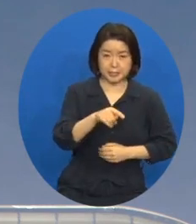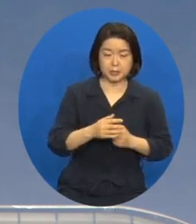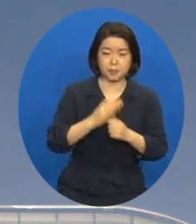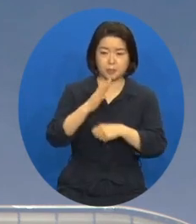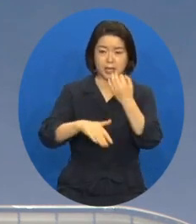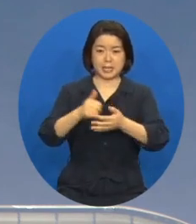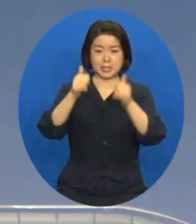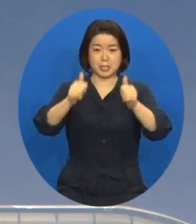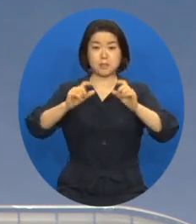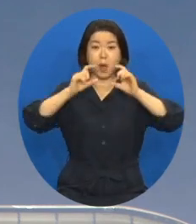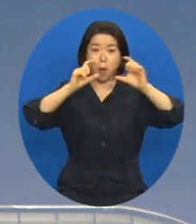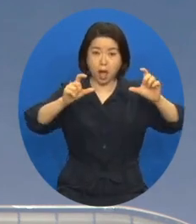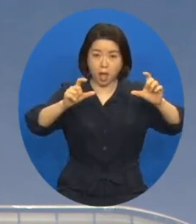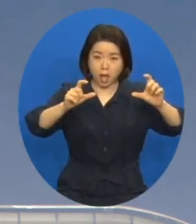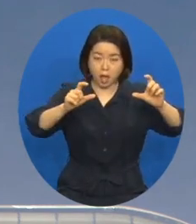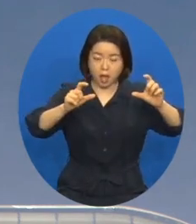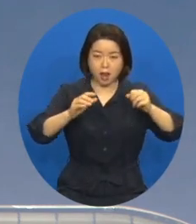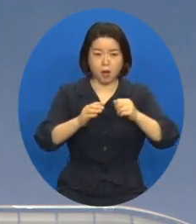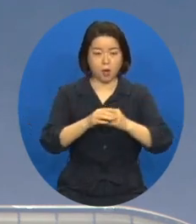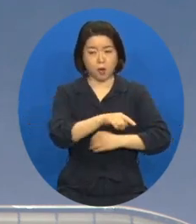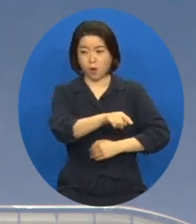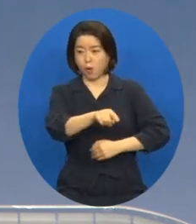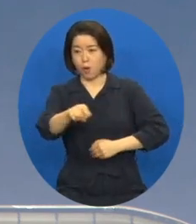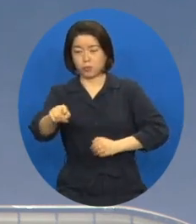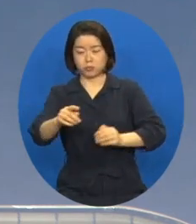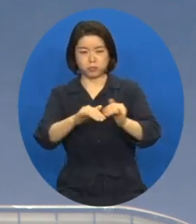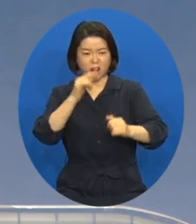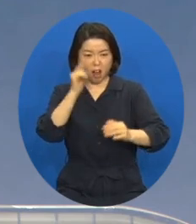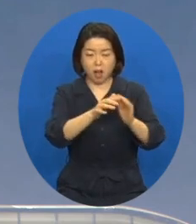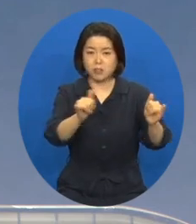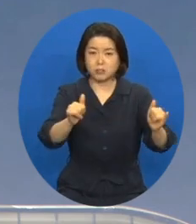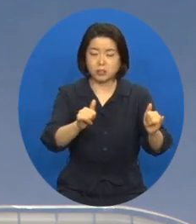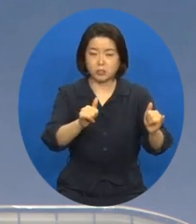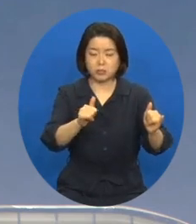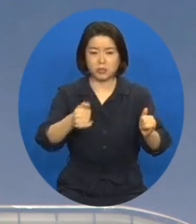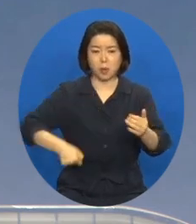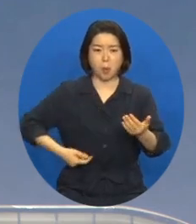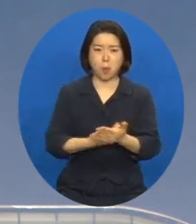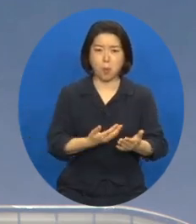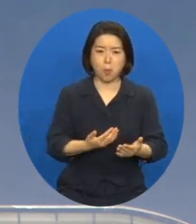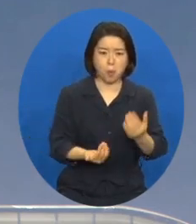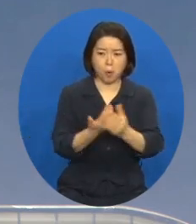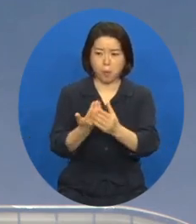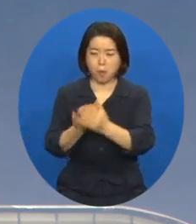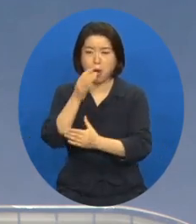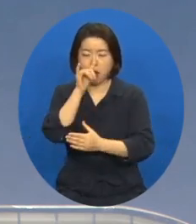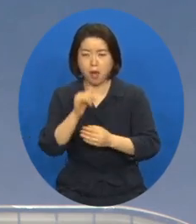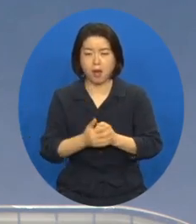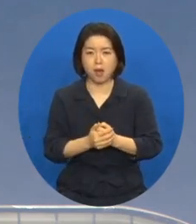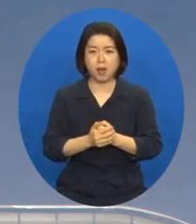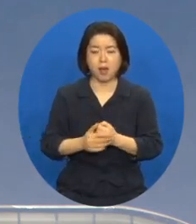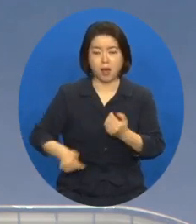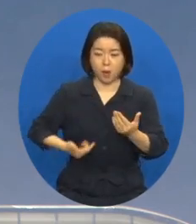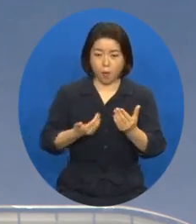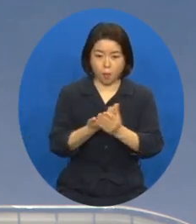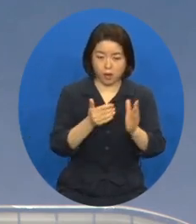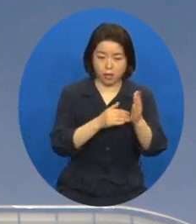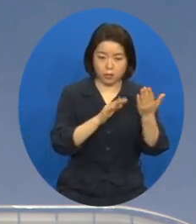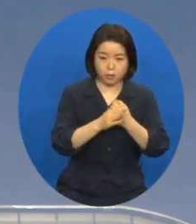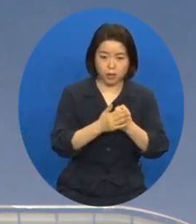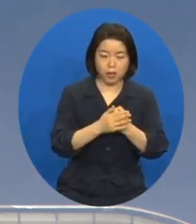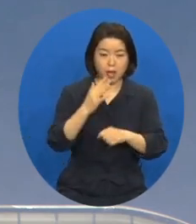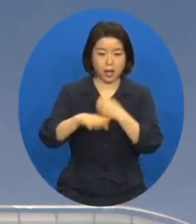외치니까 그들이 기가 막히게 회개하기 시작했어요. 회개하니까 하나님이 그